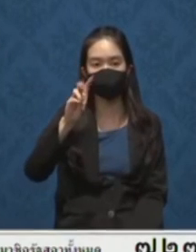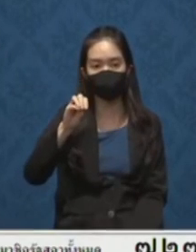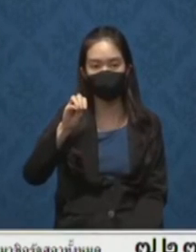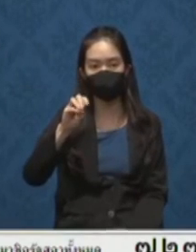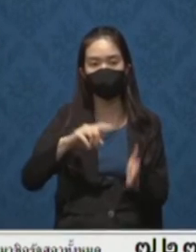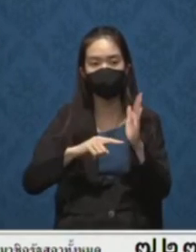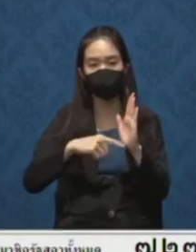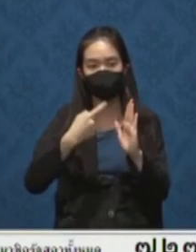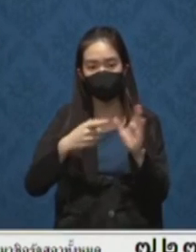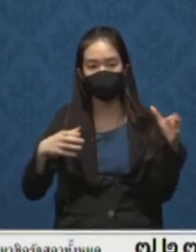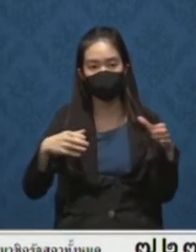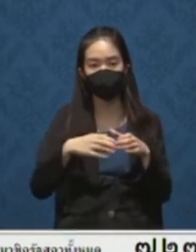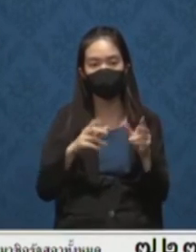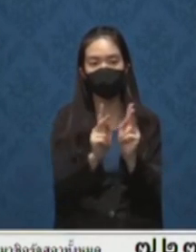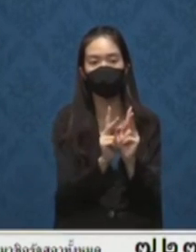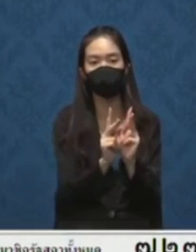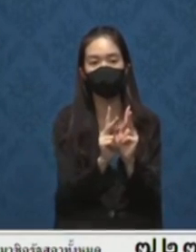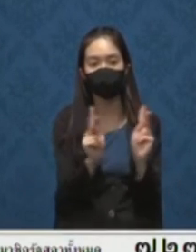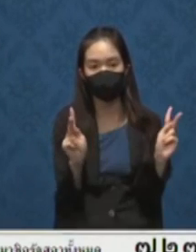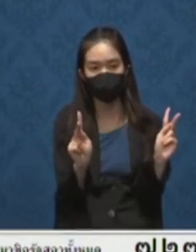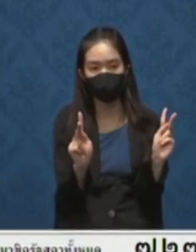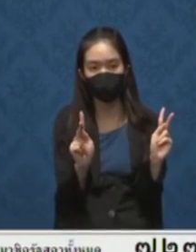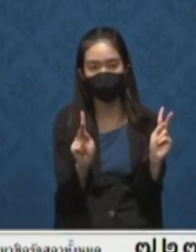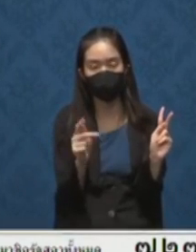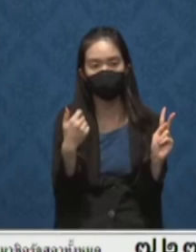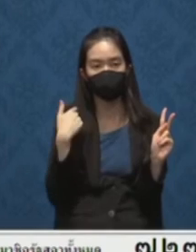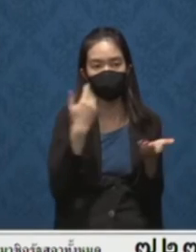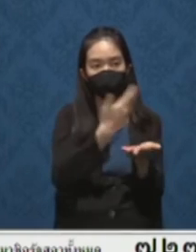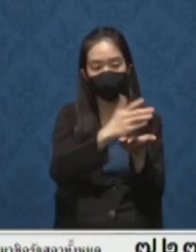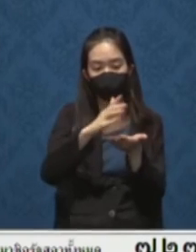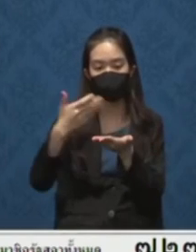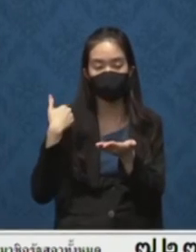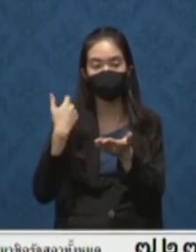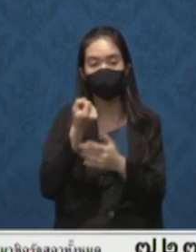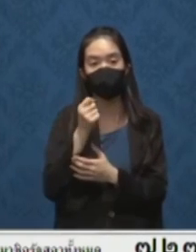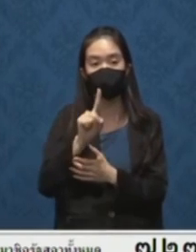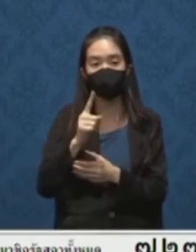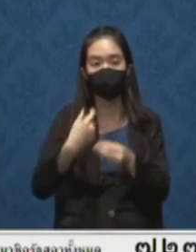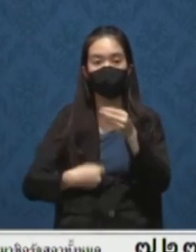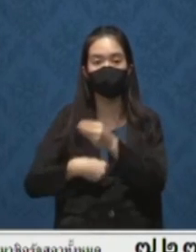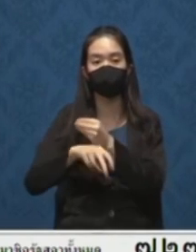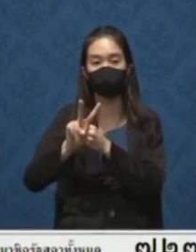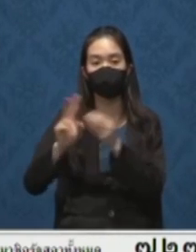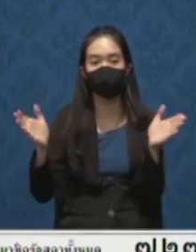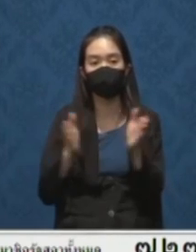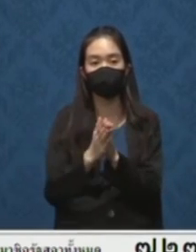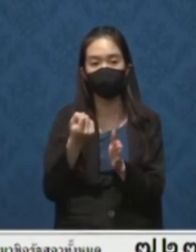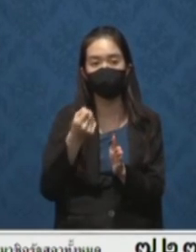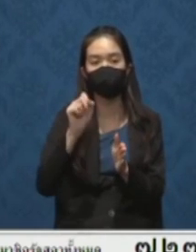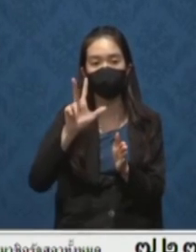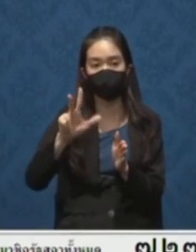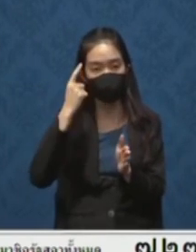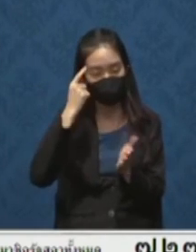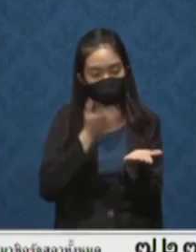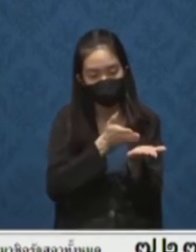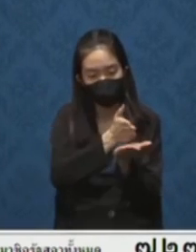คณะ กรรมการ ปฏิ รประเทศ 11 ด้านต่อ มา เพิ่ม อก 2 ด้าน เป็ 13 ด้านถ